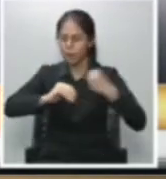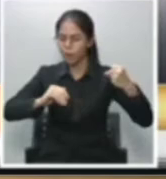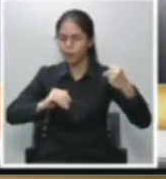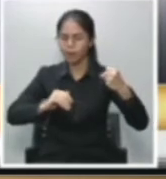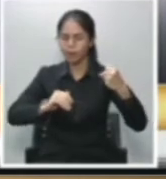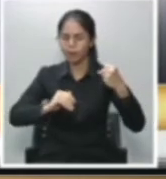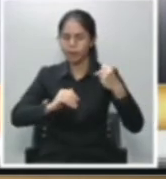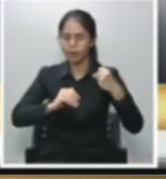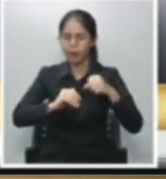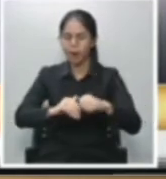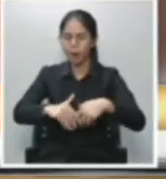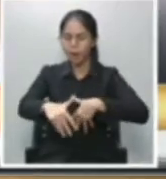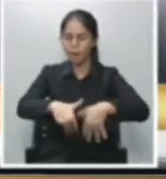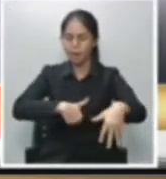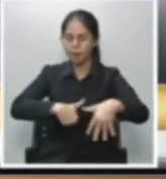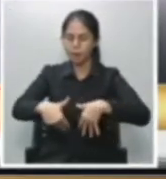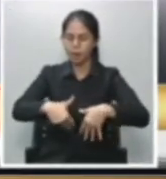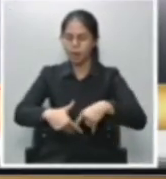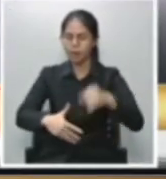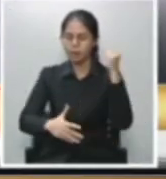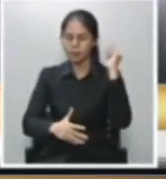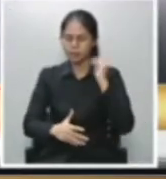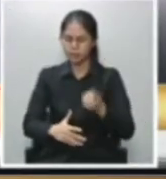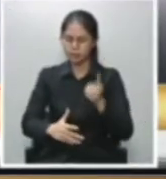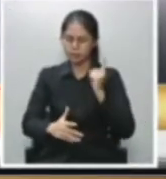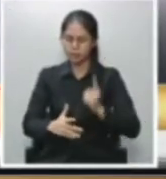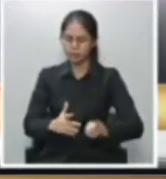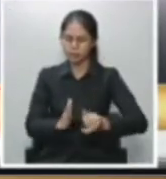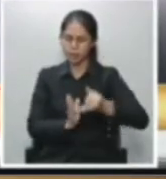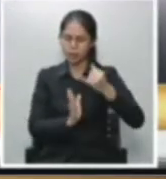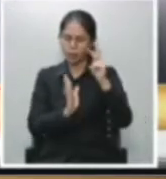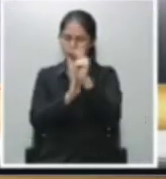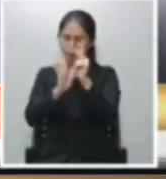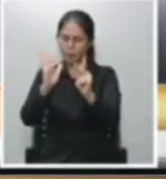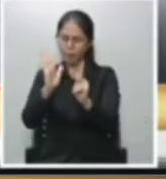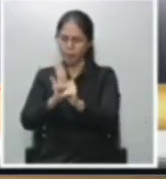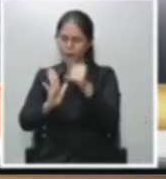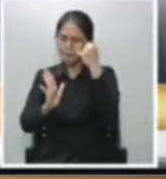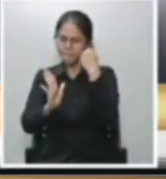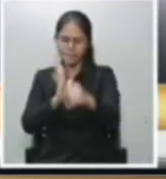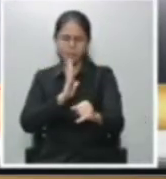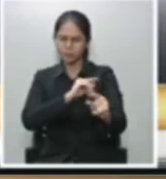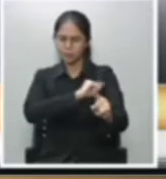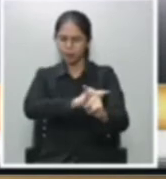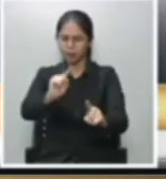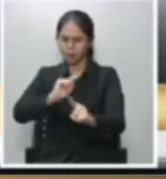เป็นความผิดตามรัฐธรรมนูญเป็นความผิดกฎหมายทุกฉบับฮะ